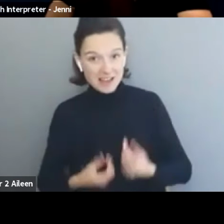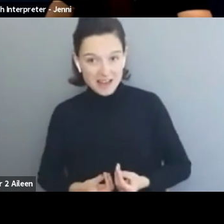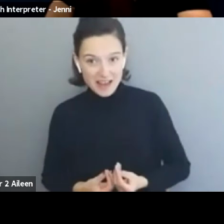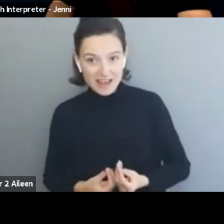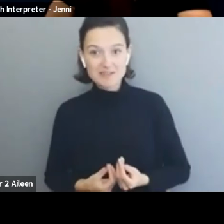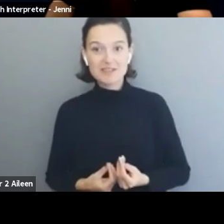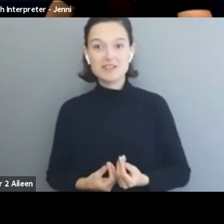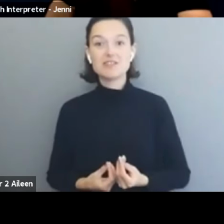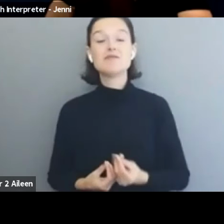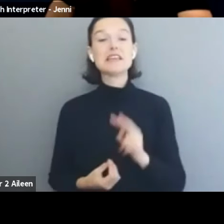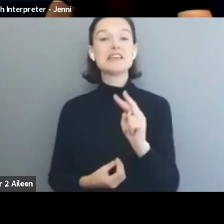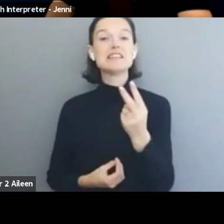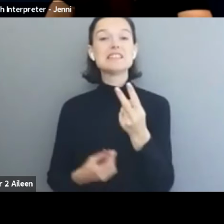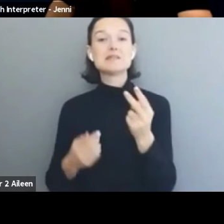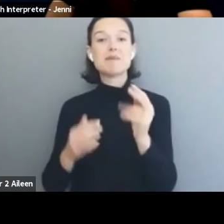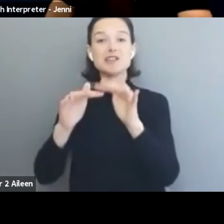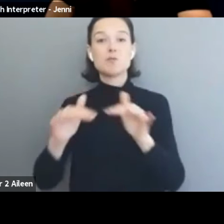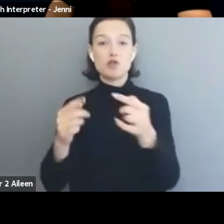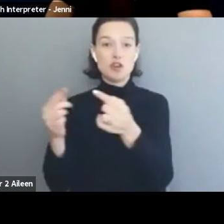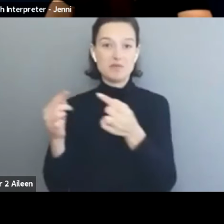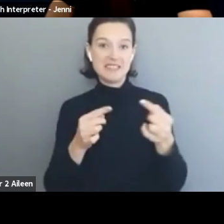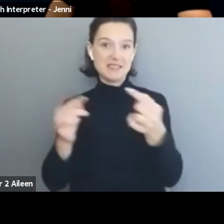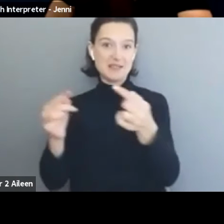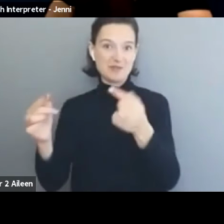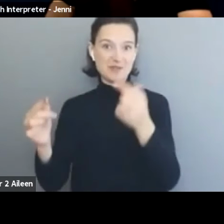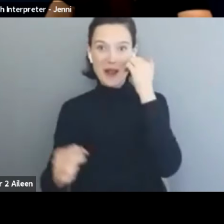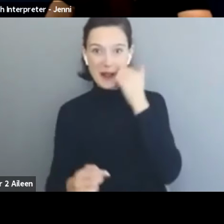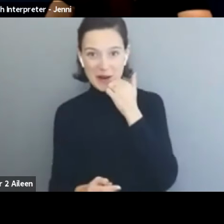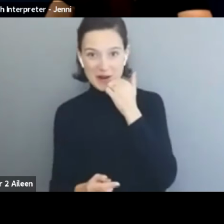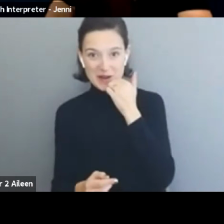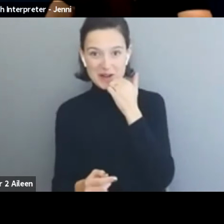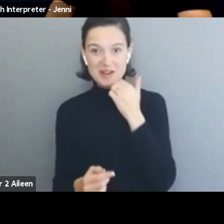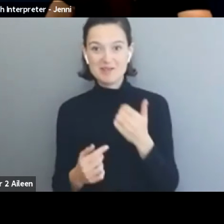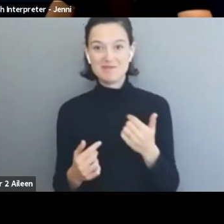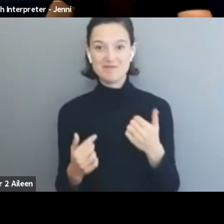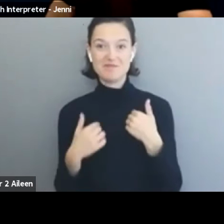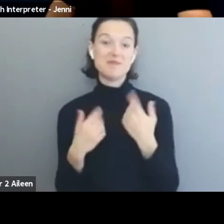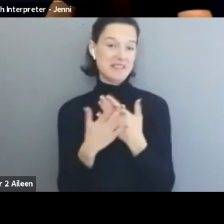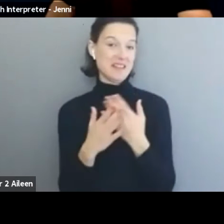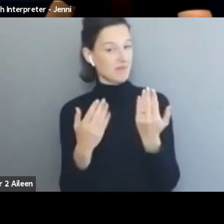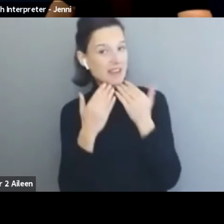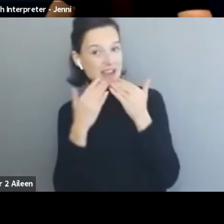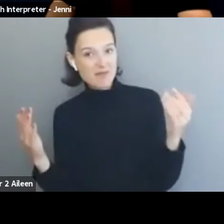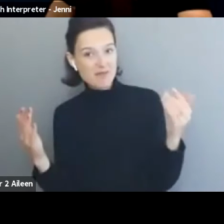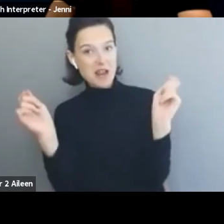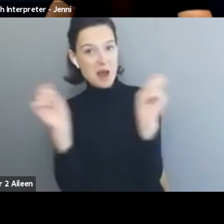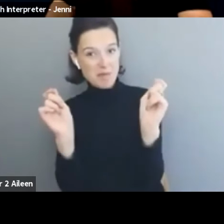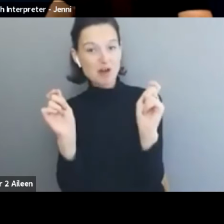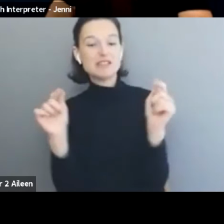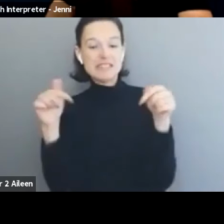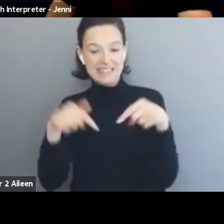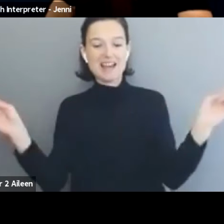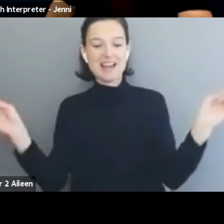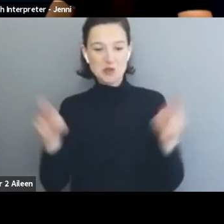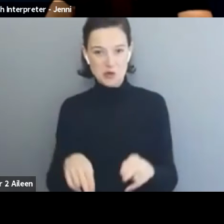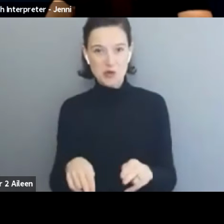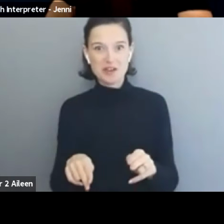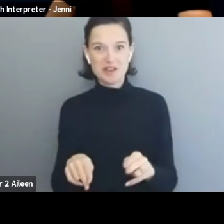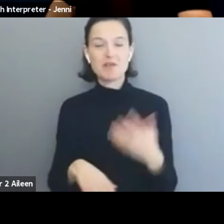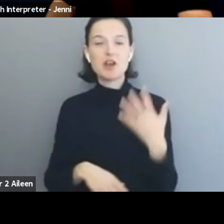eine spannende zweite Podiumsdiskussion. Also ich würde nicht davonlaufen. Ich würde nach der Pause wieder zurückkommen, weil wir haben noch wirklich 5